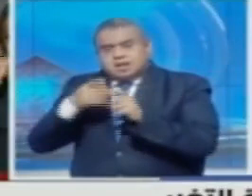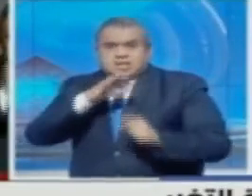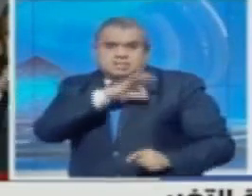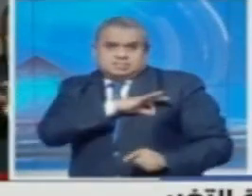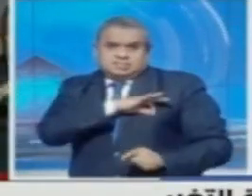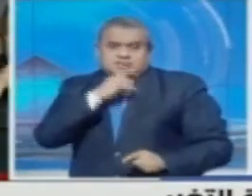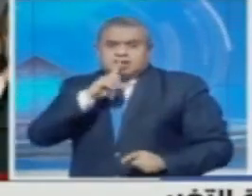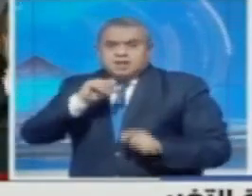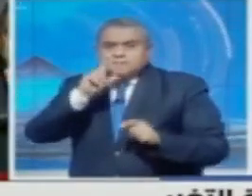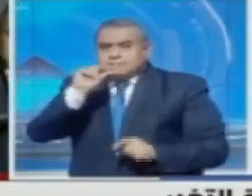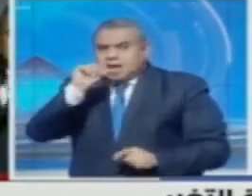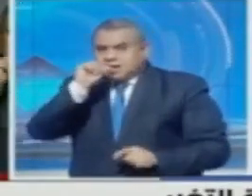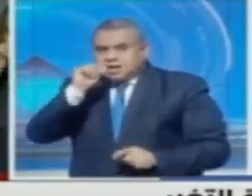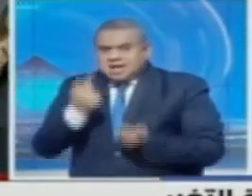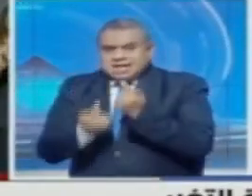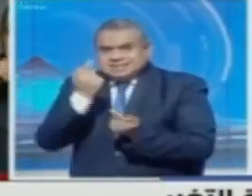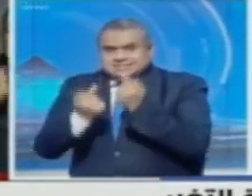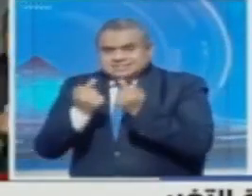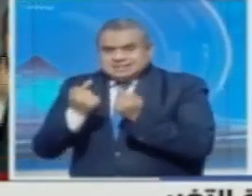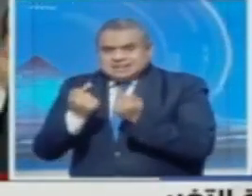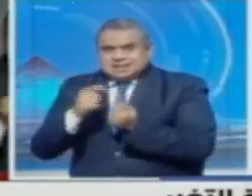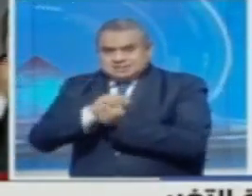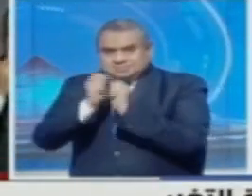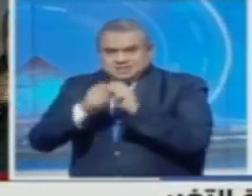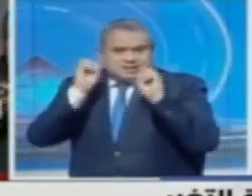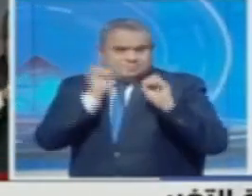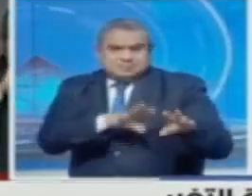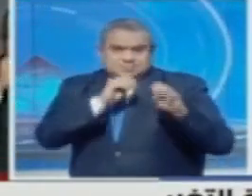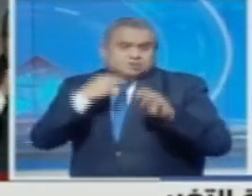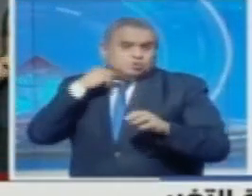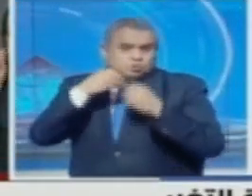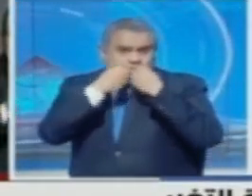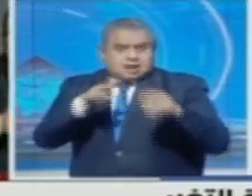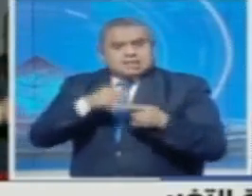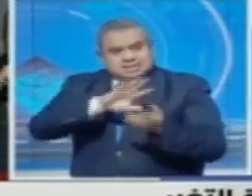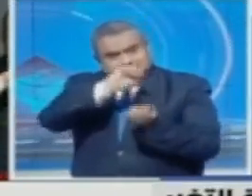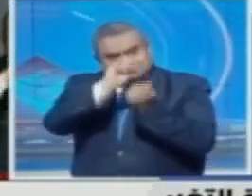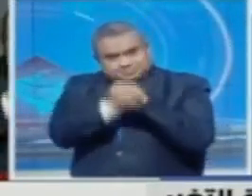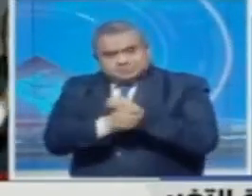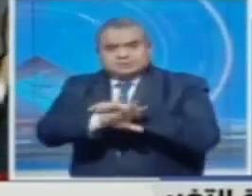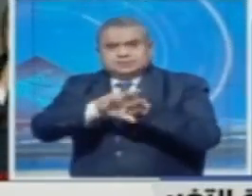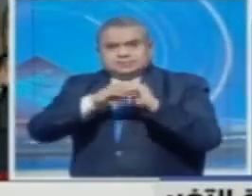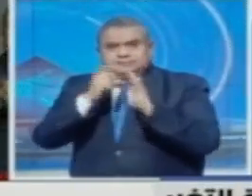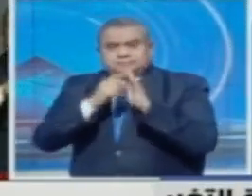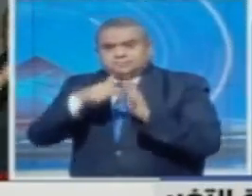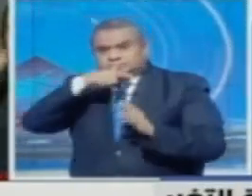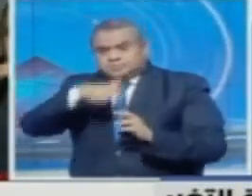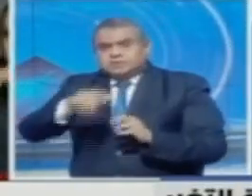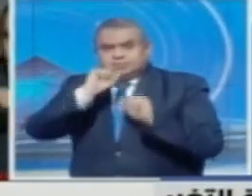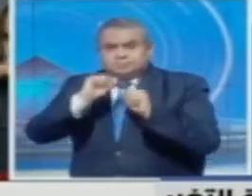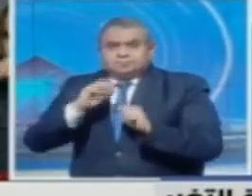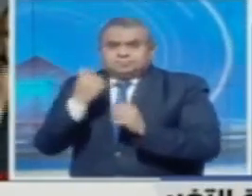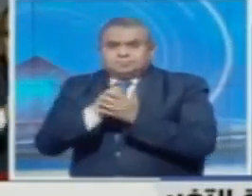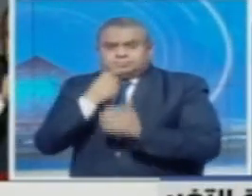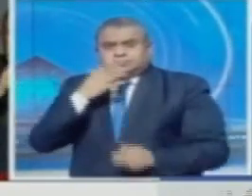مياه الصرف الزراعي للاستفادة منها حتى لا تكون ملوثة للبيئة أو تم تدويرها. احنا بنتكلم في